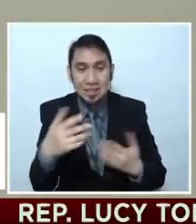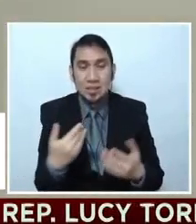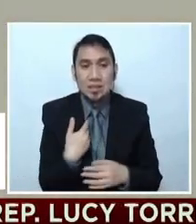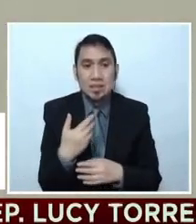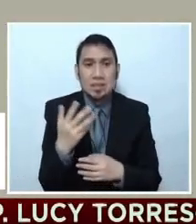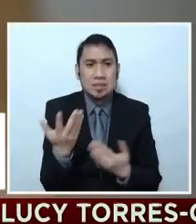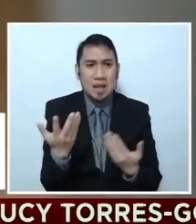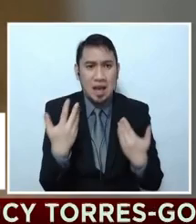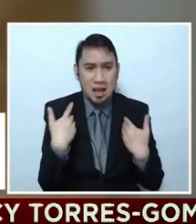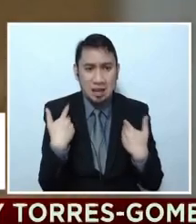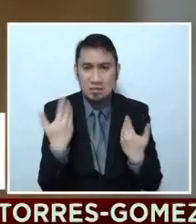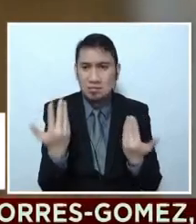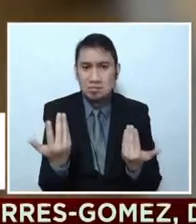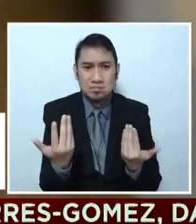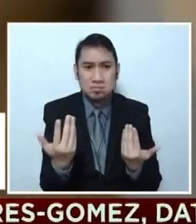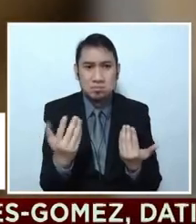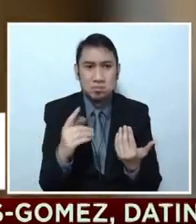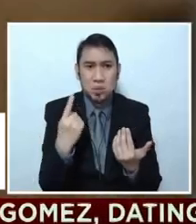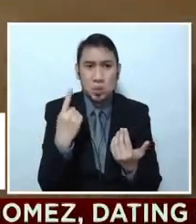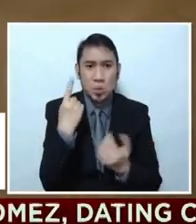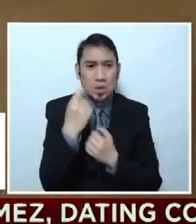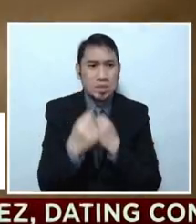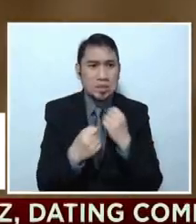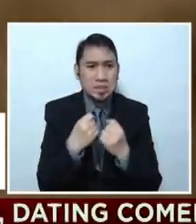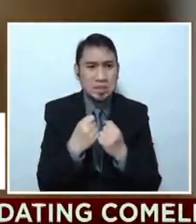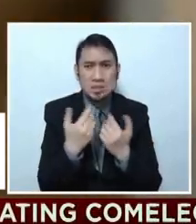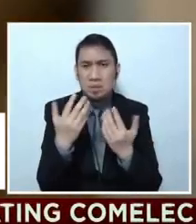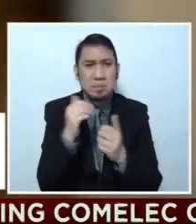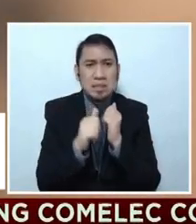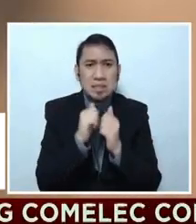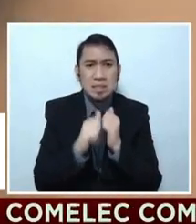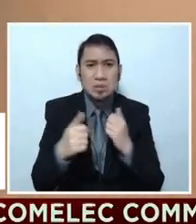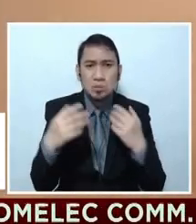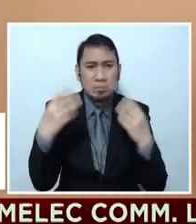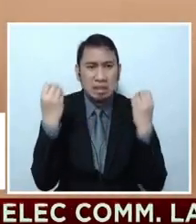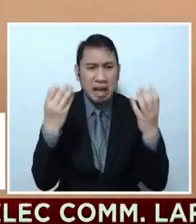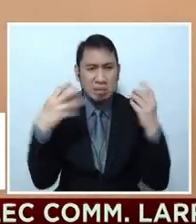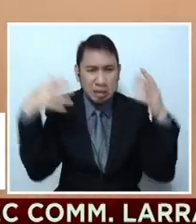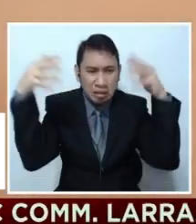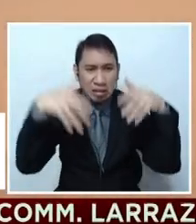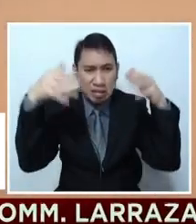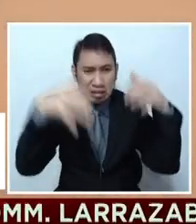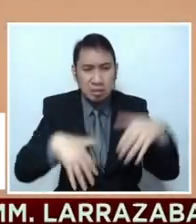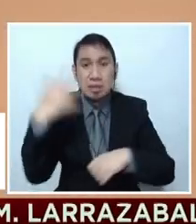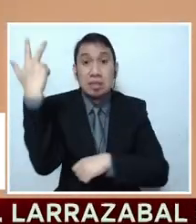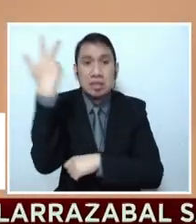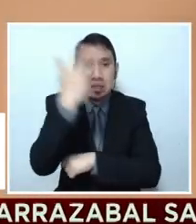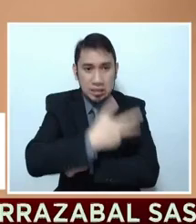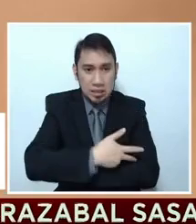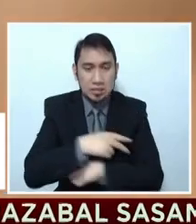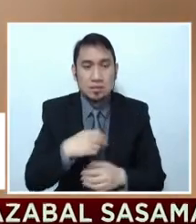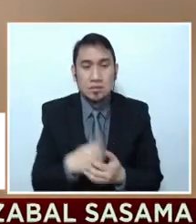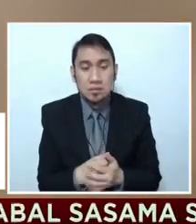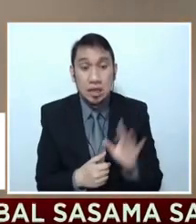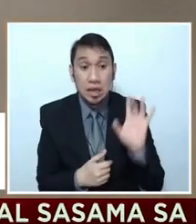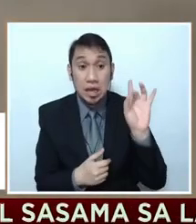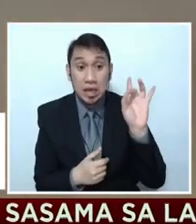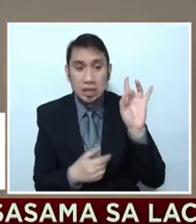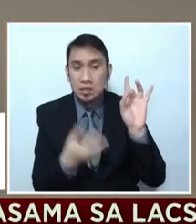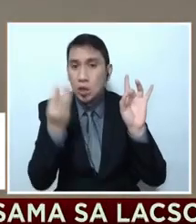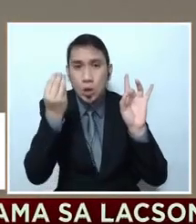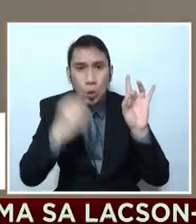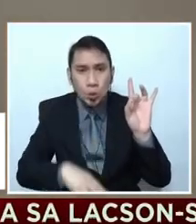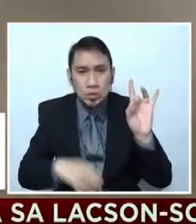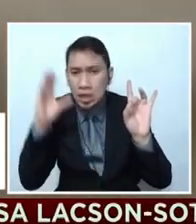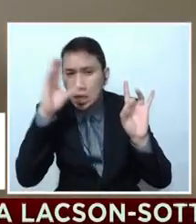halos katumbas ng isang taong ulan ang bumuho sa syudad sa loob lang ng 3 araw. 8 ang naitalang nawawala sa Henan Province